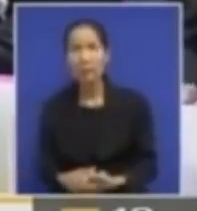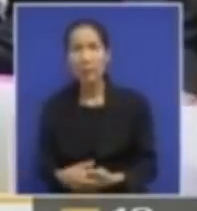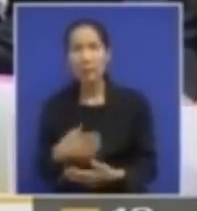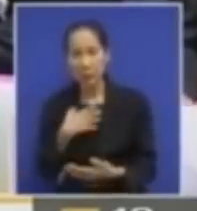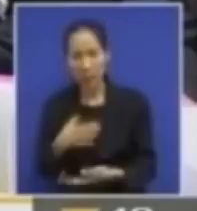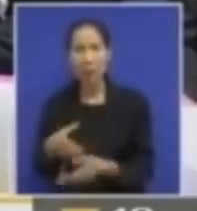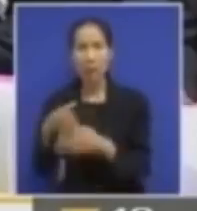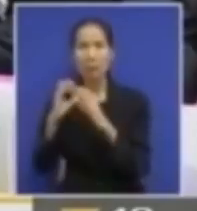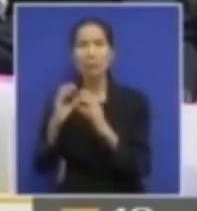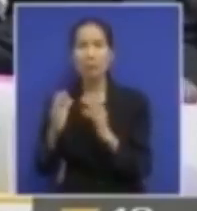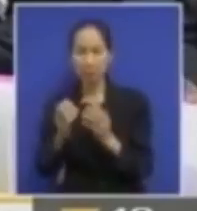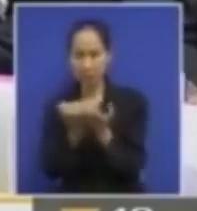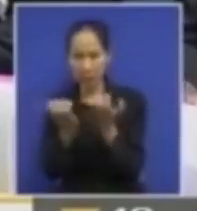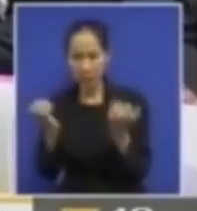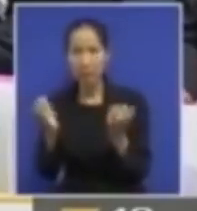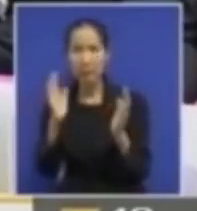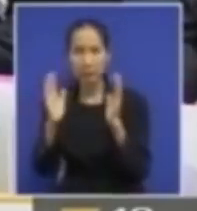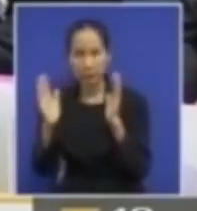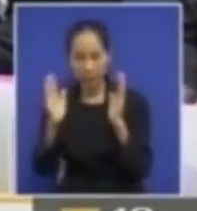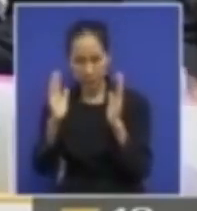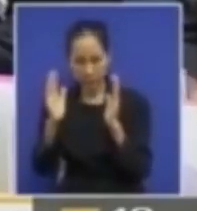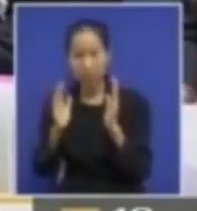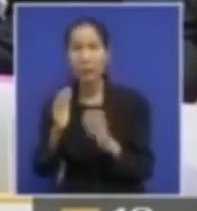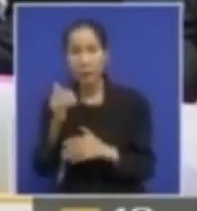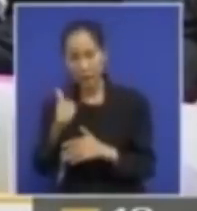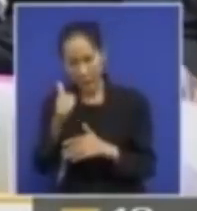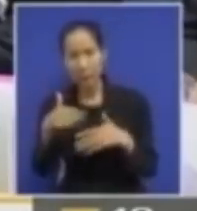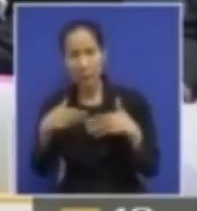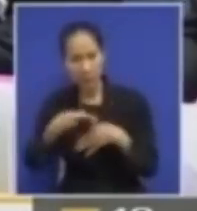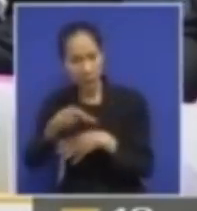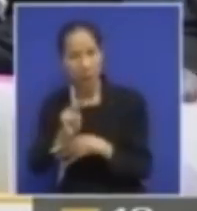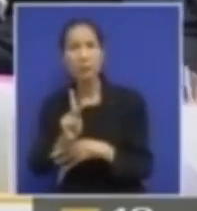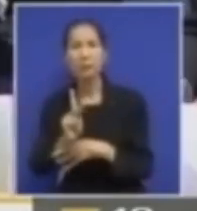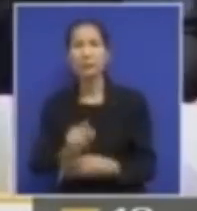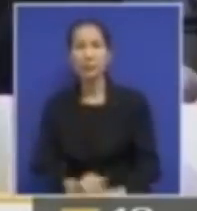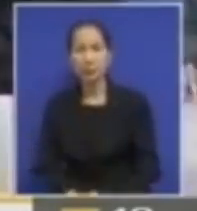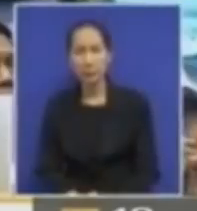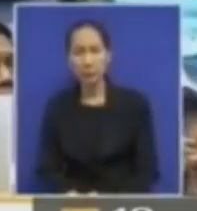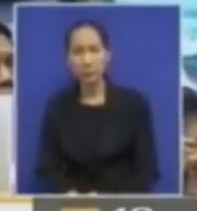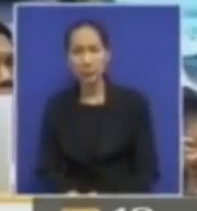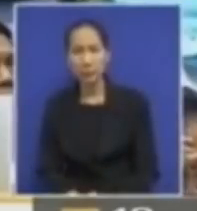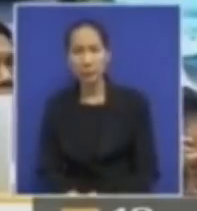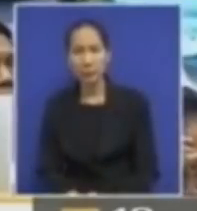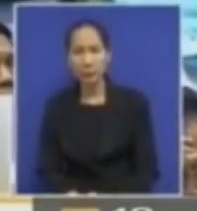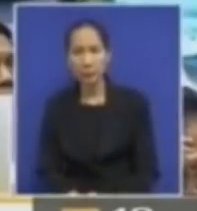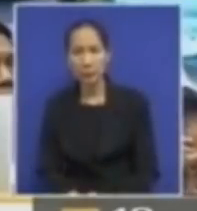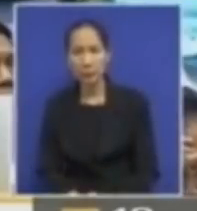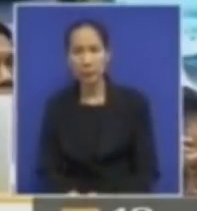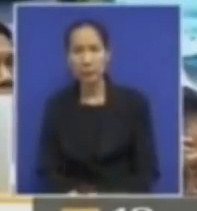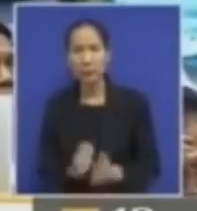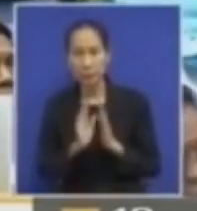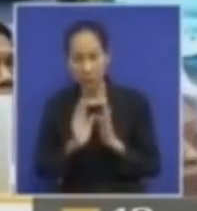ของพวกเราจากพวกเราด้วยกันเองน่าจะเป็นประโยชน์สุดครับท่านประธานกราบขอบคุณครับ ครับขอบคุณครับหมอครับเพื่อส